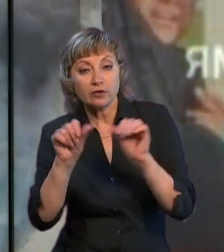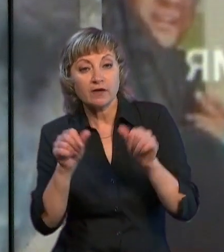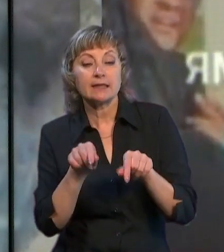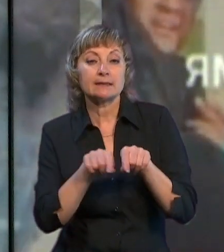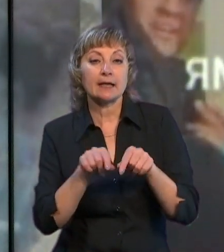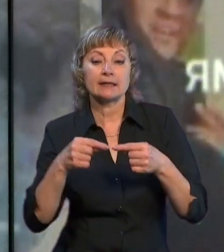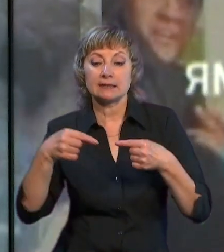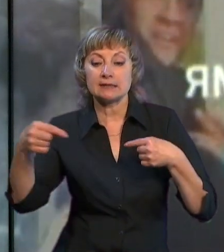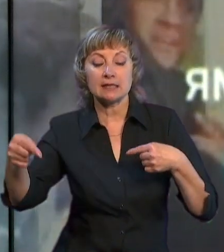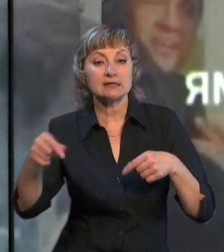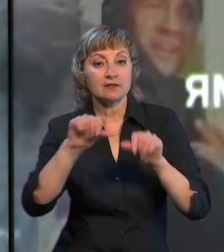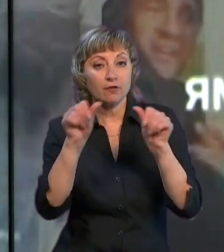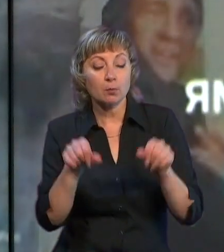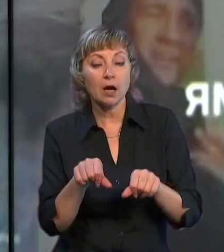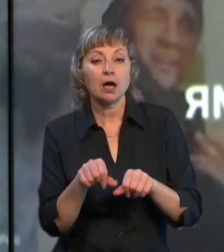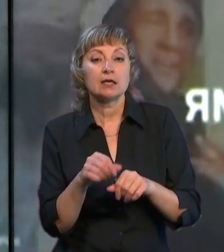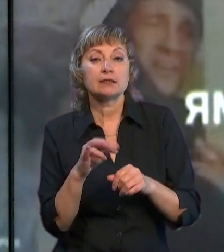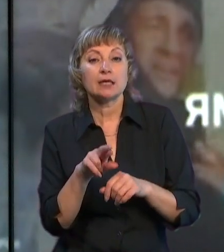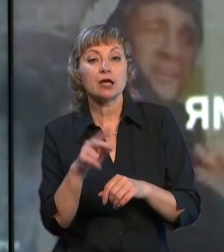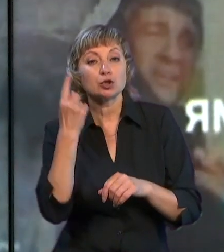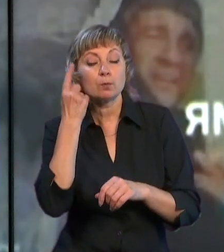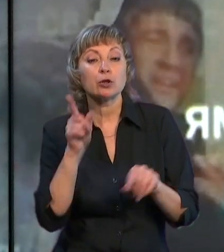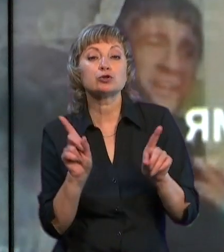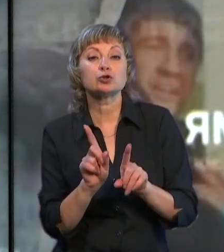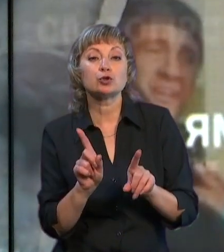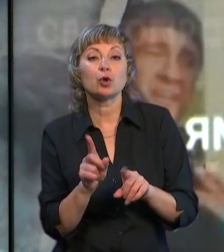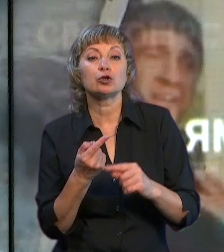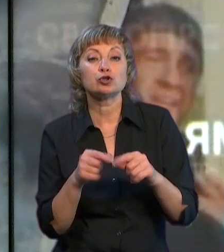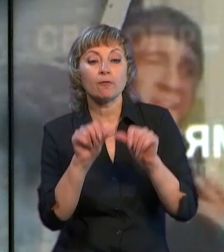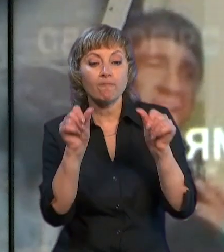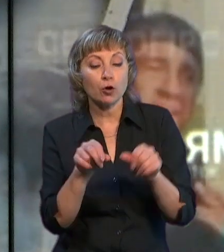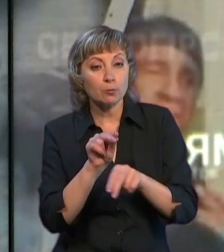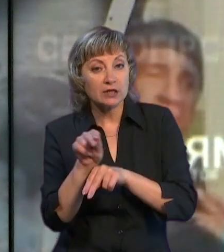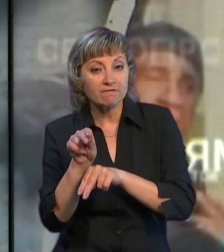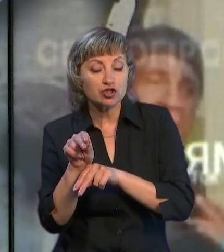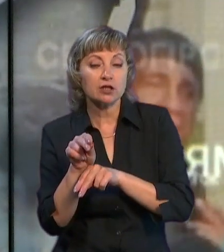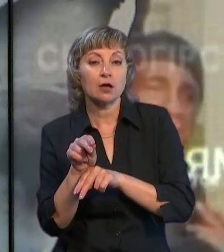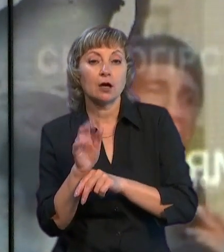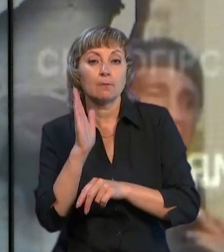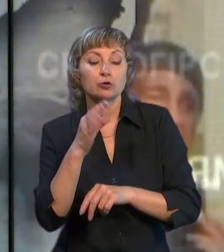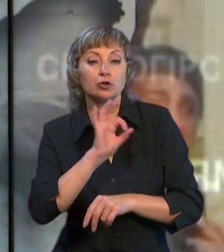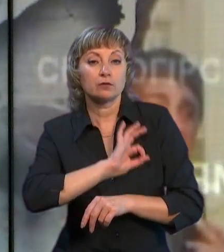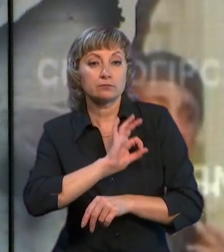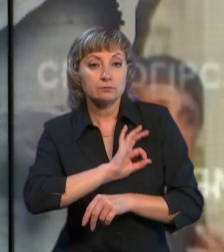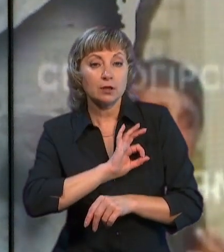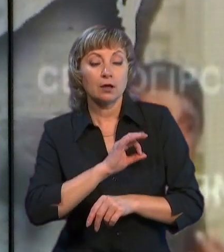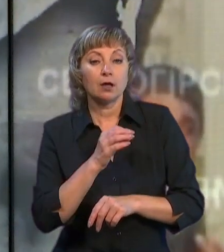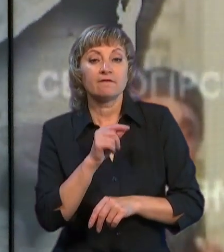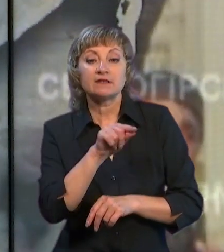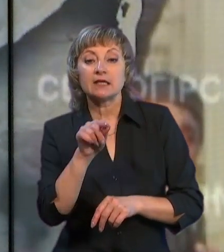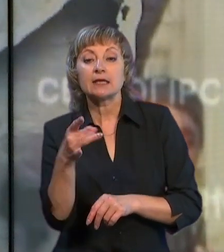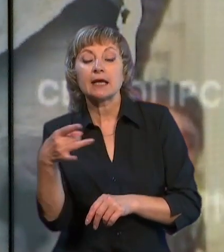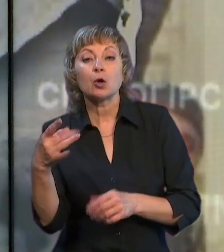дистанційному форматі. Знову-таки, я думаю, що цю форму навчання буде доцільно використовувати в тих регіонах, де